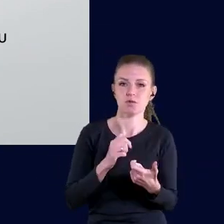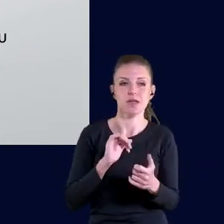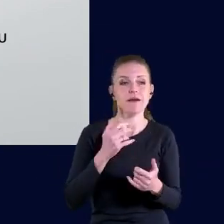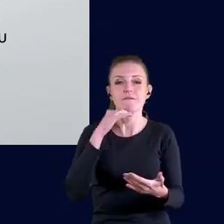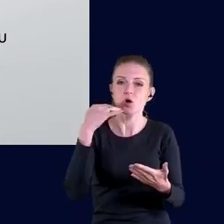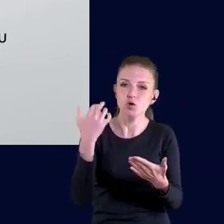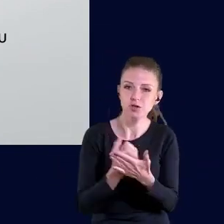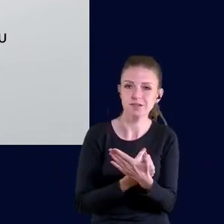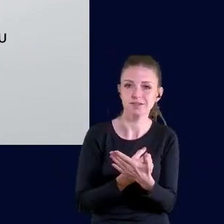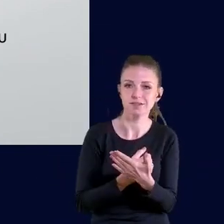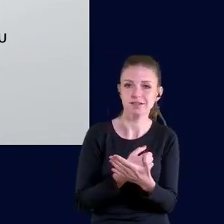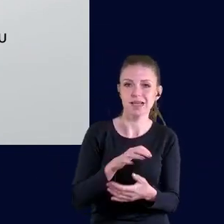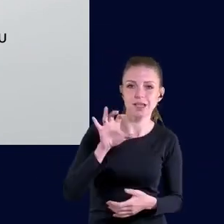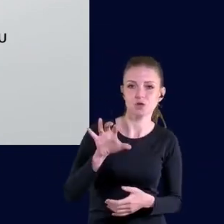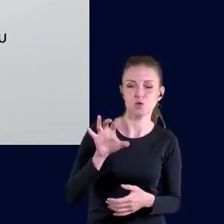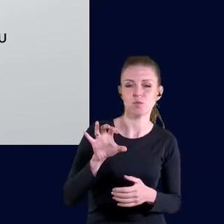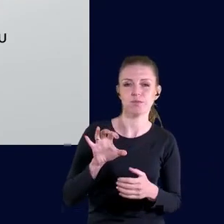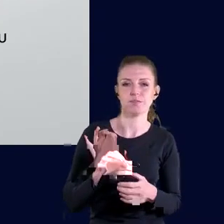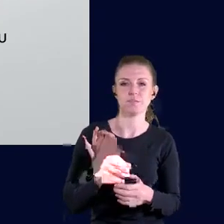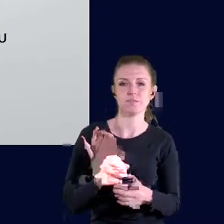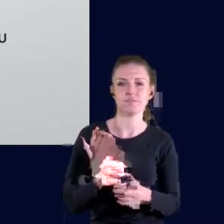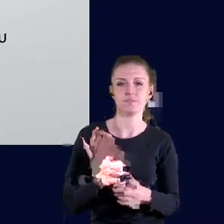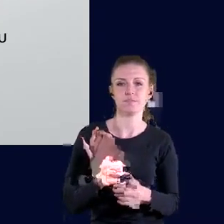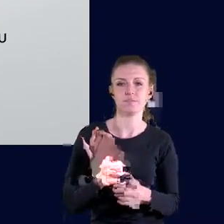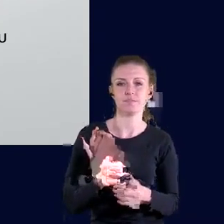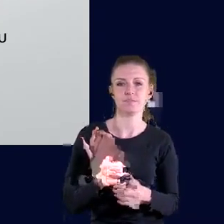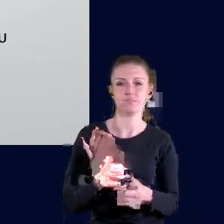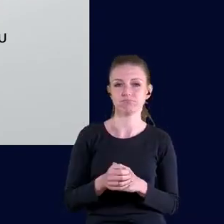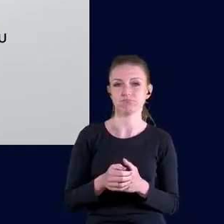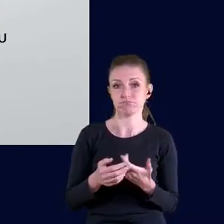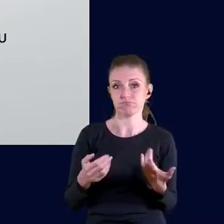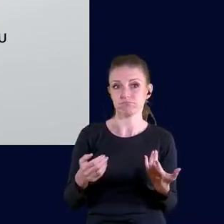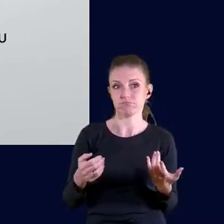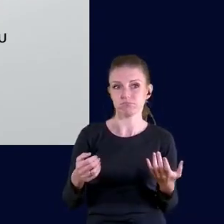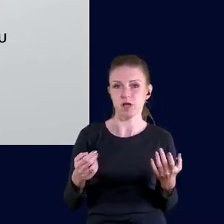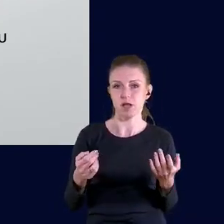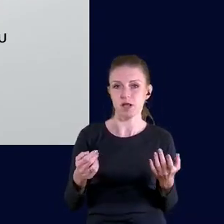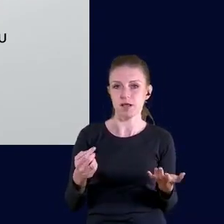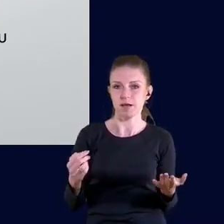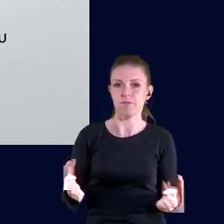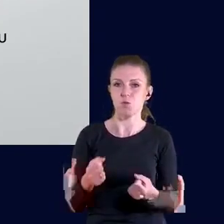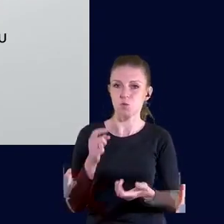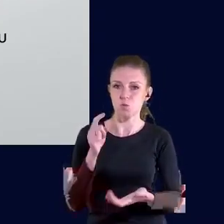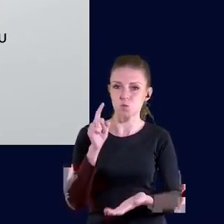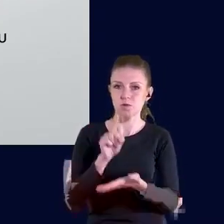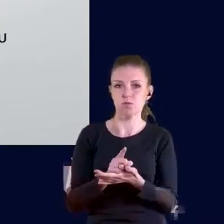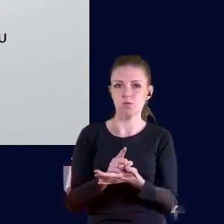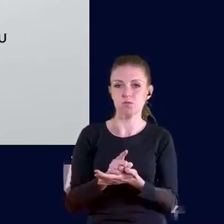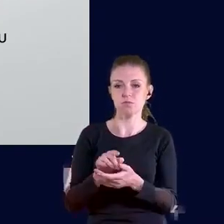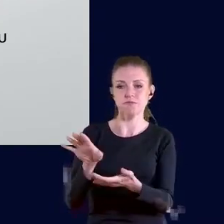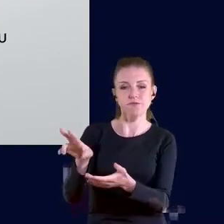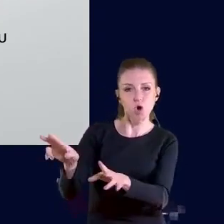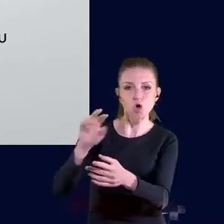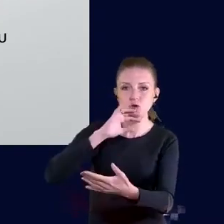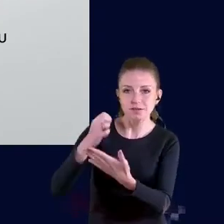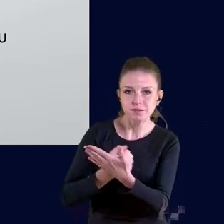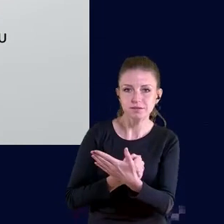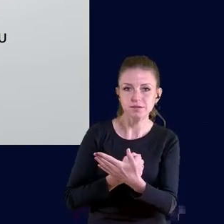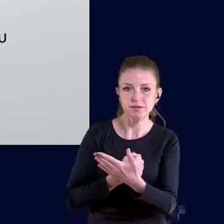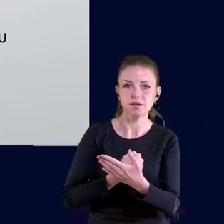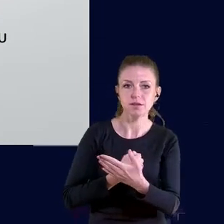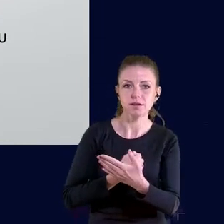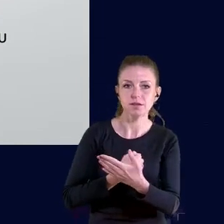wykorzystania tych zasobów właśnie działaniach naukowych działaniach dydaktycznych Tech zwrócenie